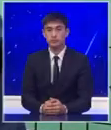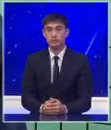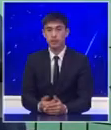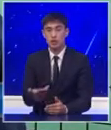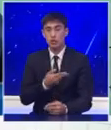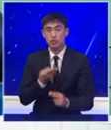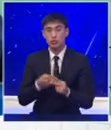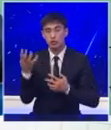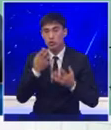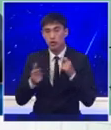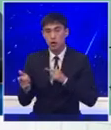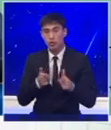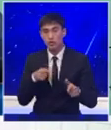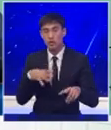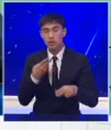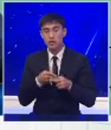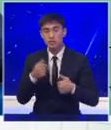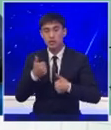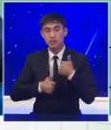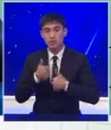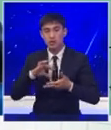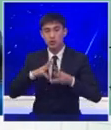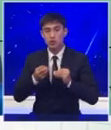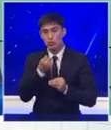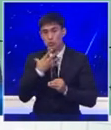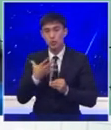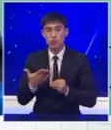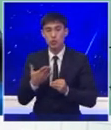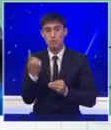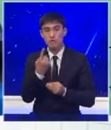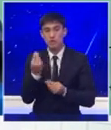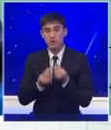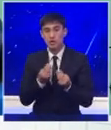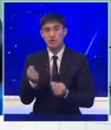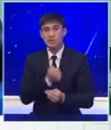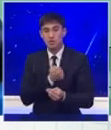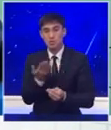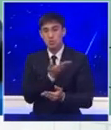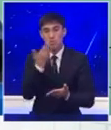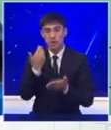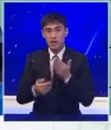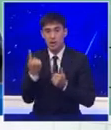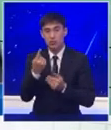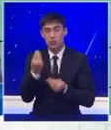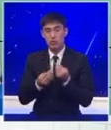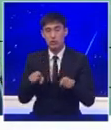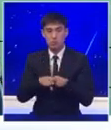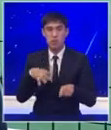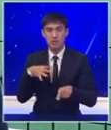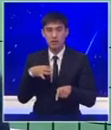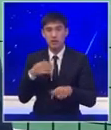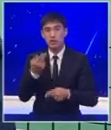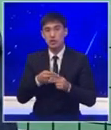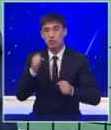Мы очень серьезно готовились к этим соревнованиям. Результаты у нас хорошие с первой игры. К сожалению, мы проиграли одну игру. Так бывает. Это